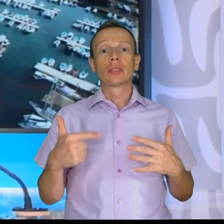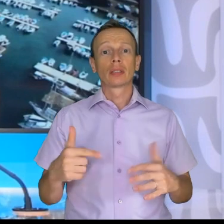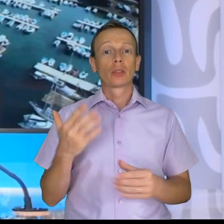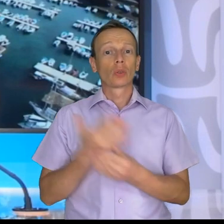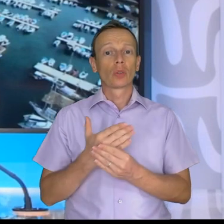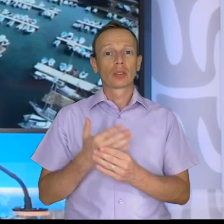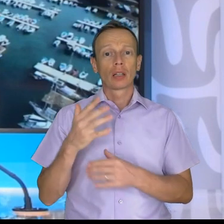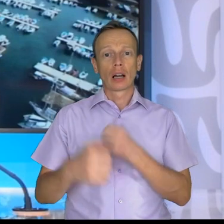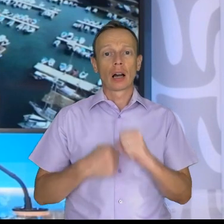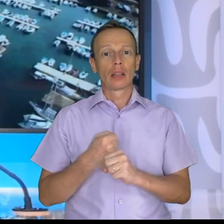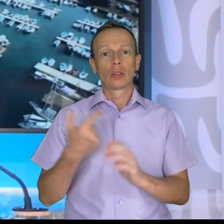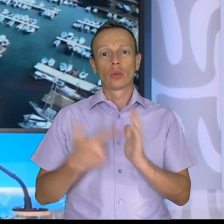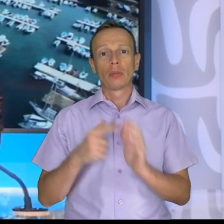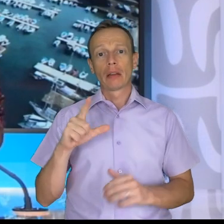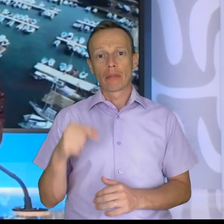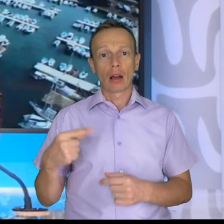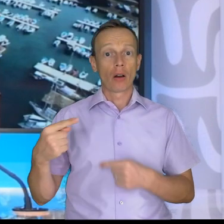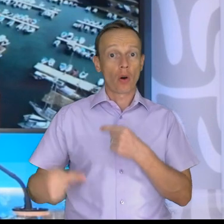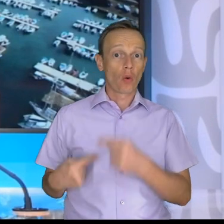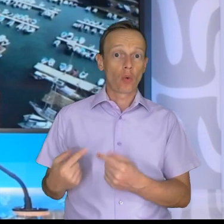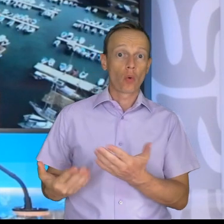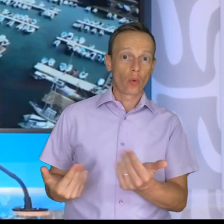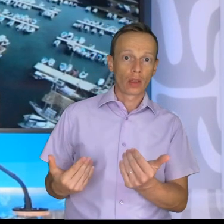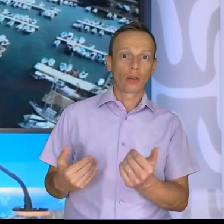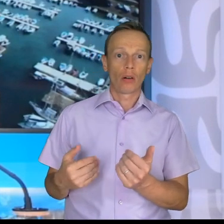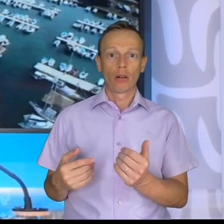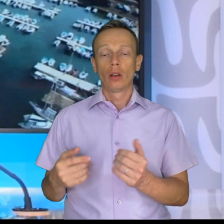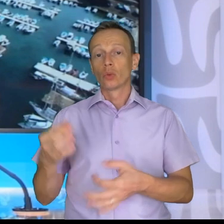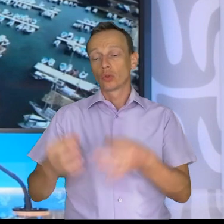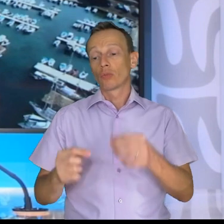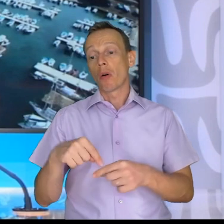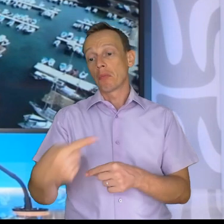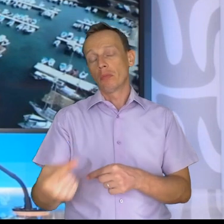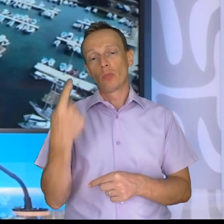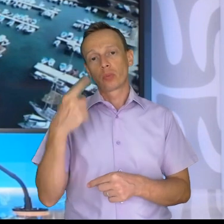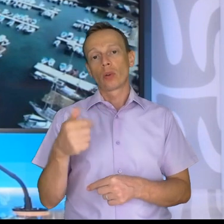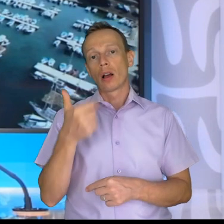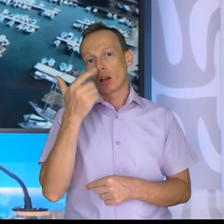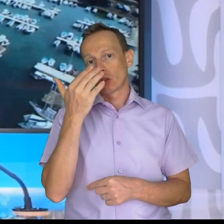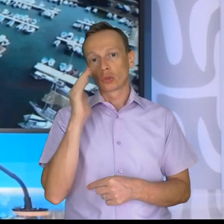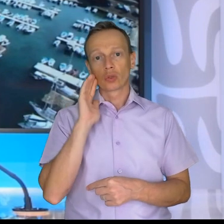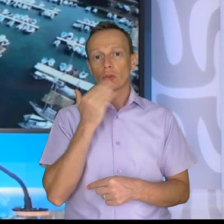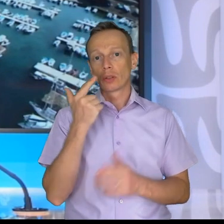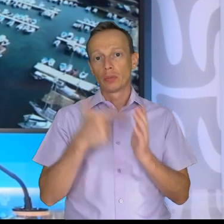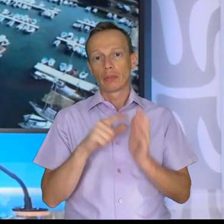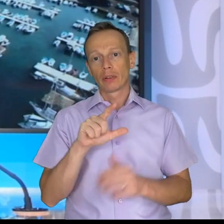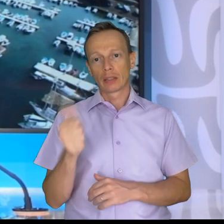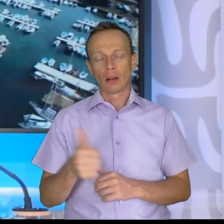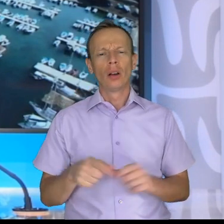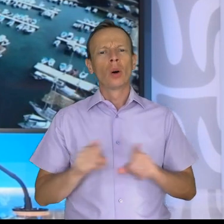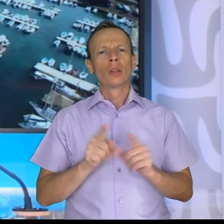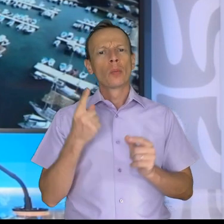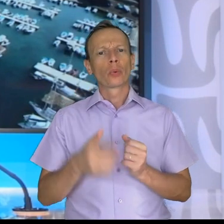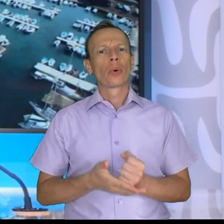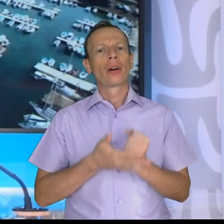217 dossiers datant de 2020 sont en instance de jugement au 1er janvier 2021. Par ailleurs, pour faciliter les démarches